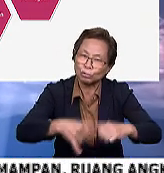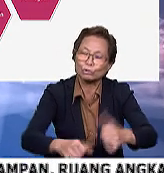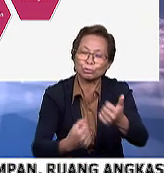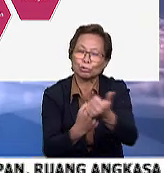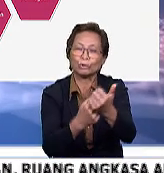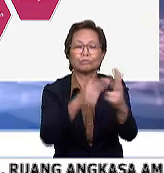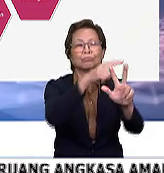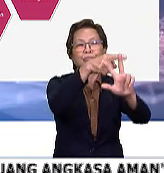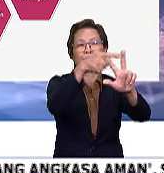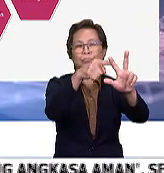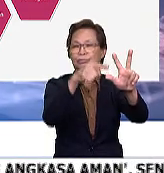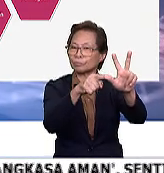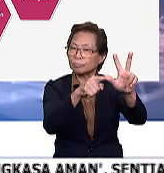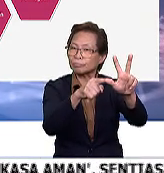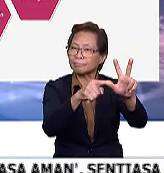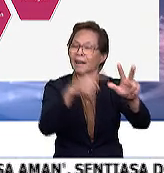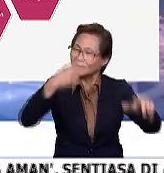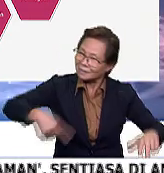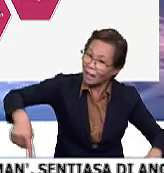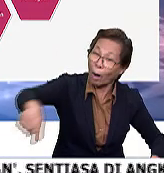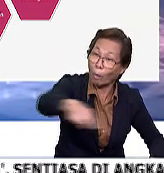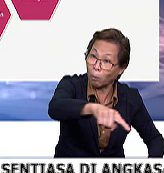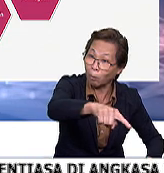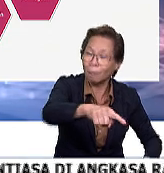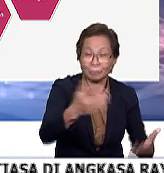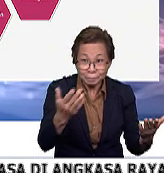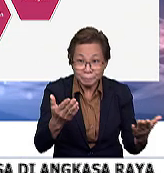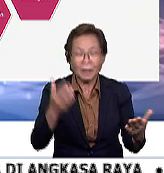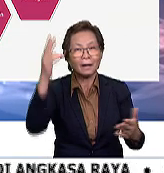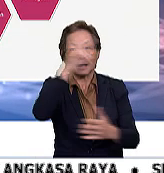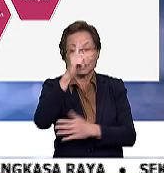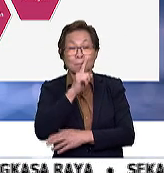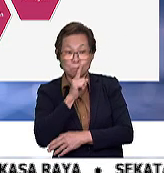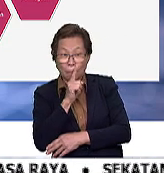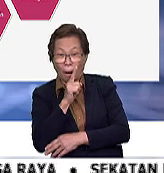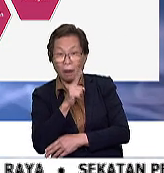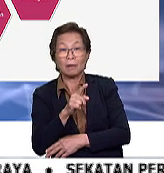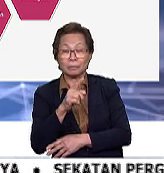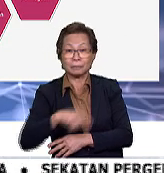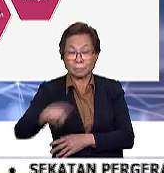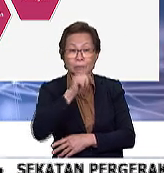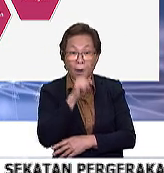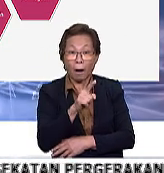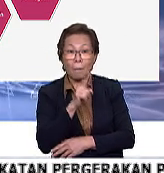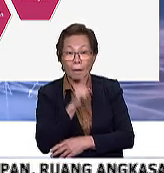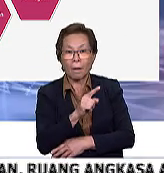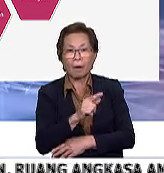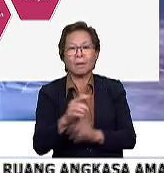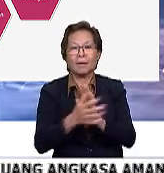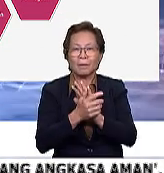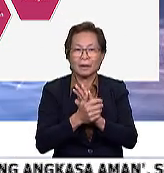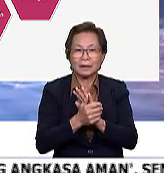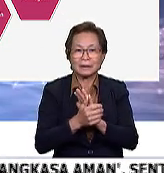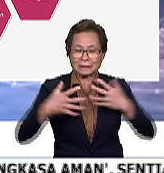Hai selalu sehari sriyani Hai kerajaan akan memastikan kepastian kesehatan awam senjata